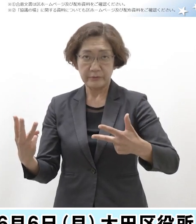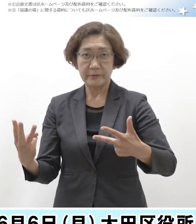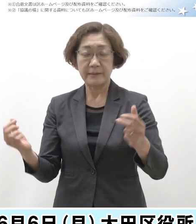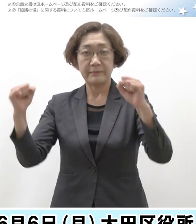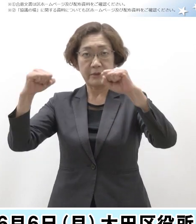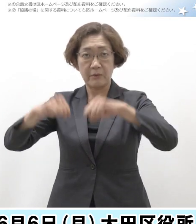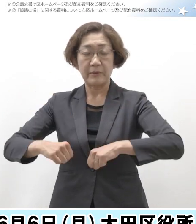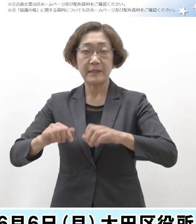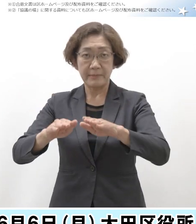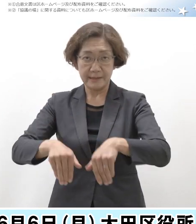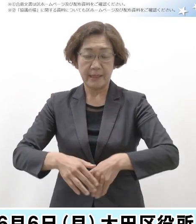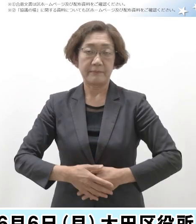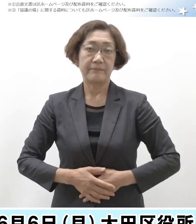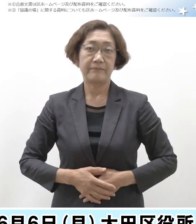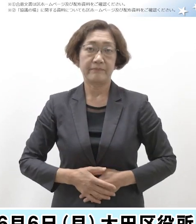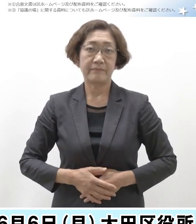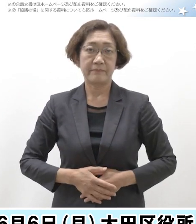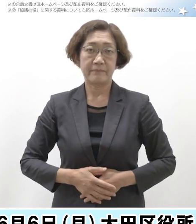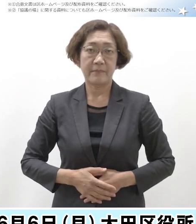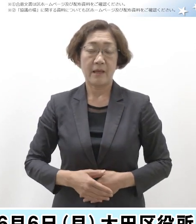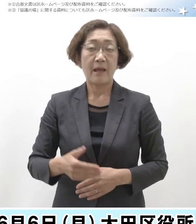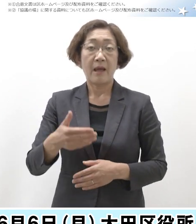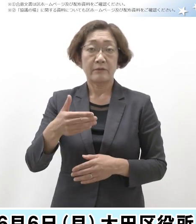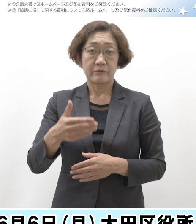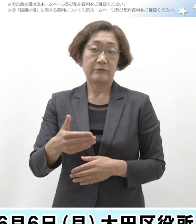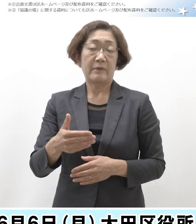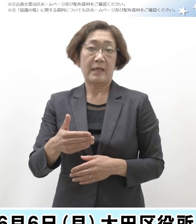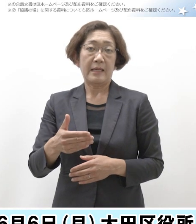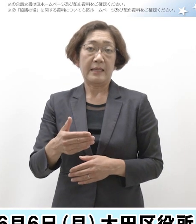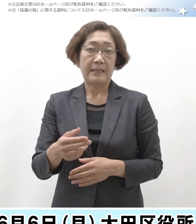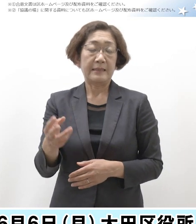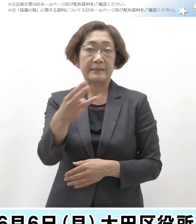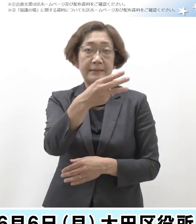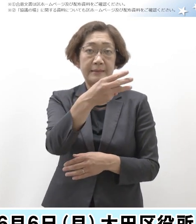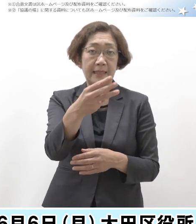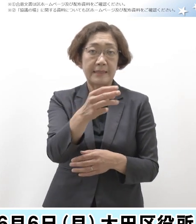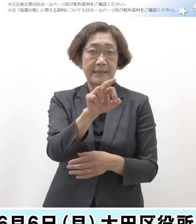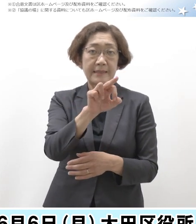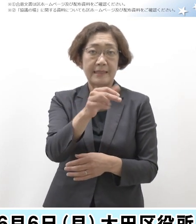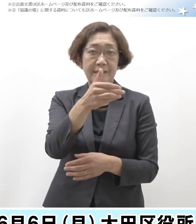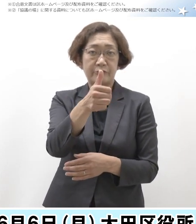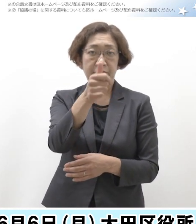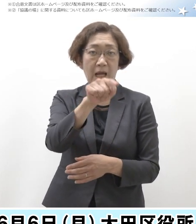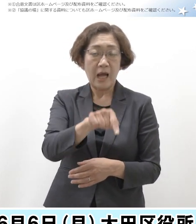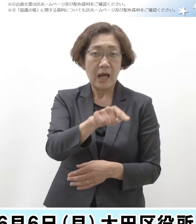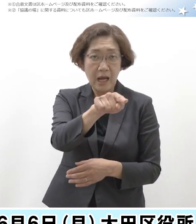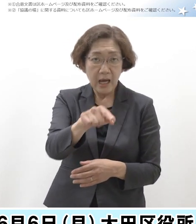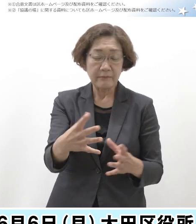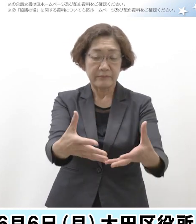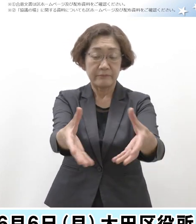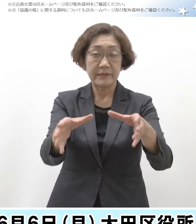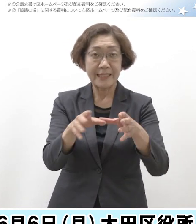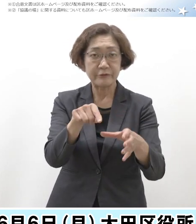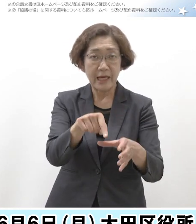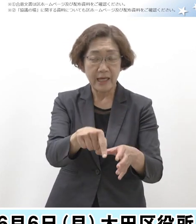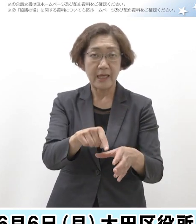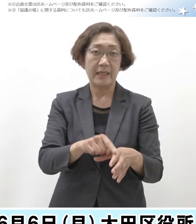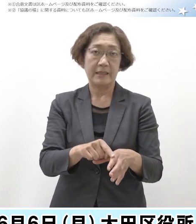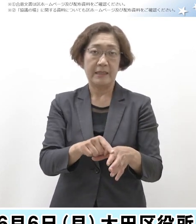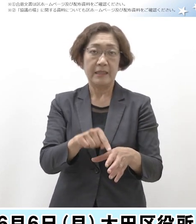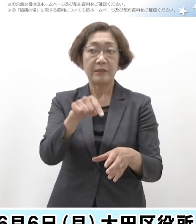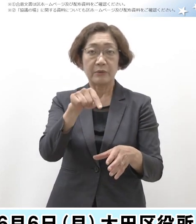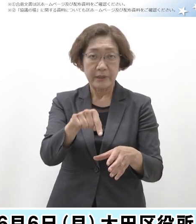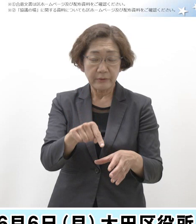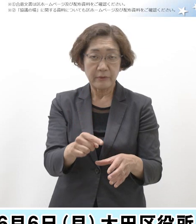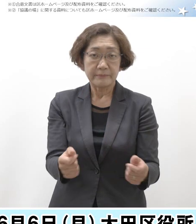して、区は整備主体となる第三セクターとともに、本事業の事業計画の検